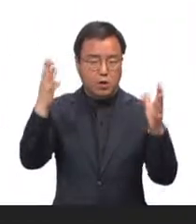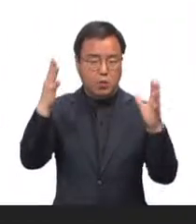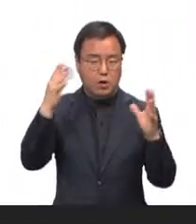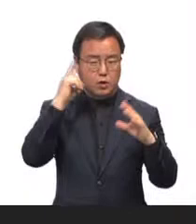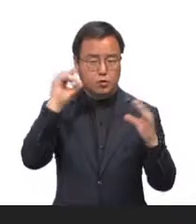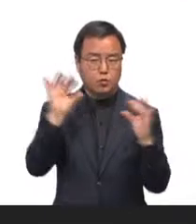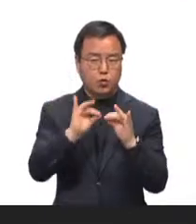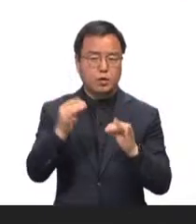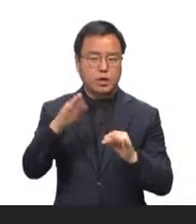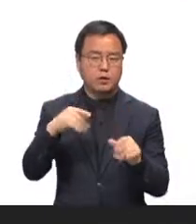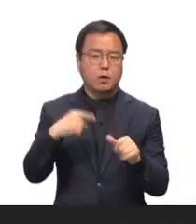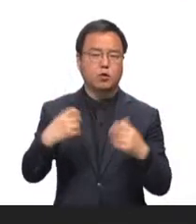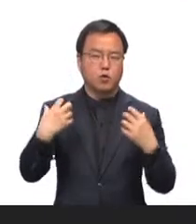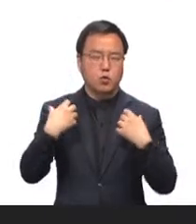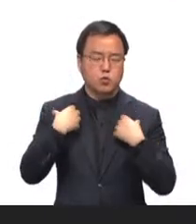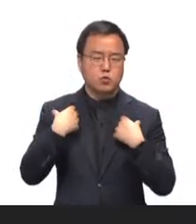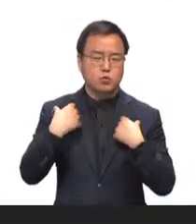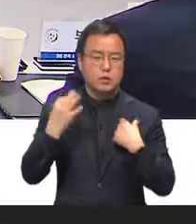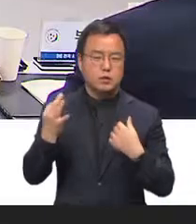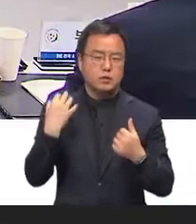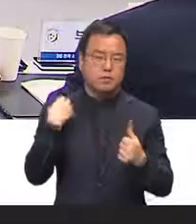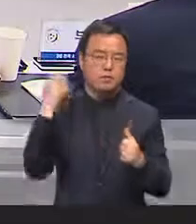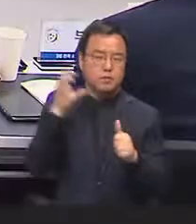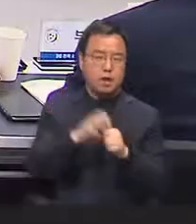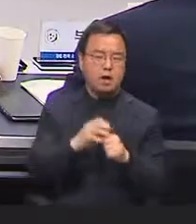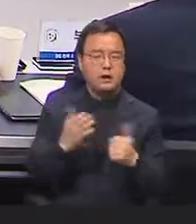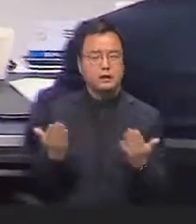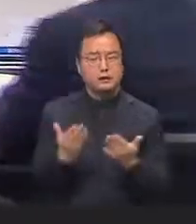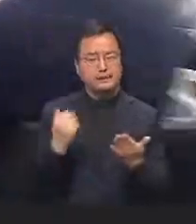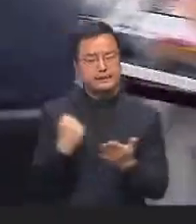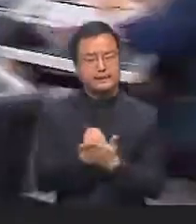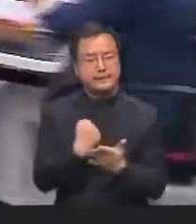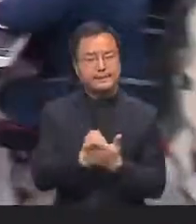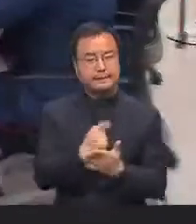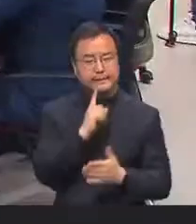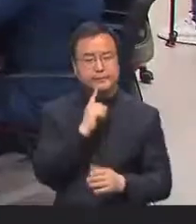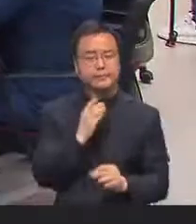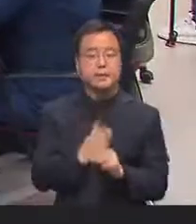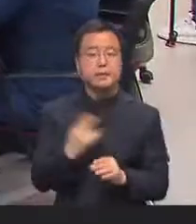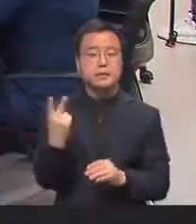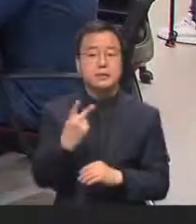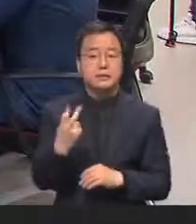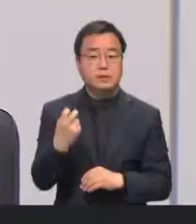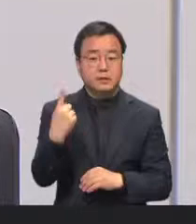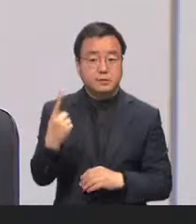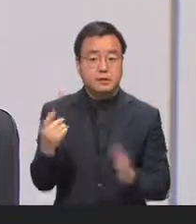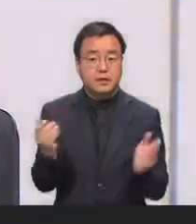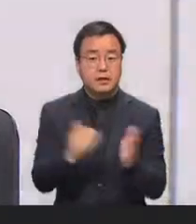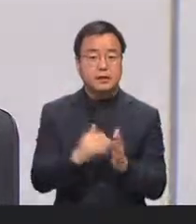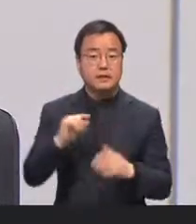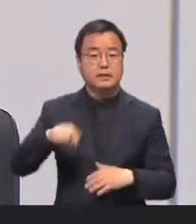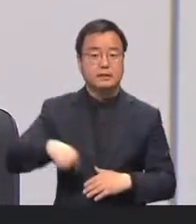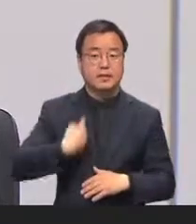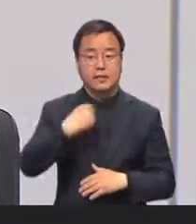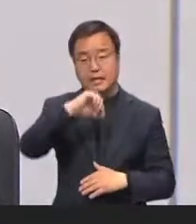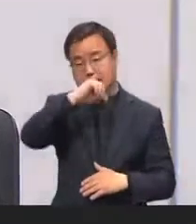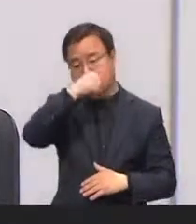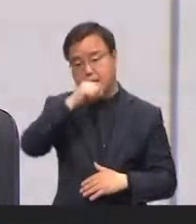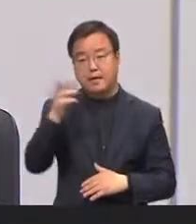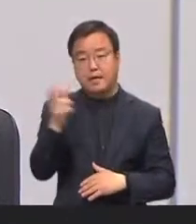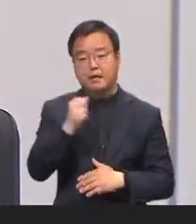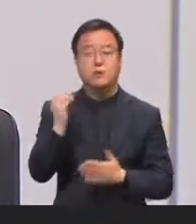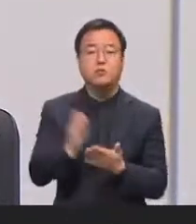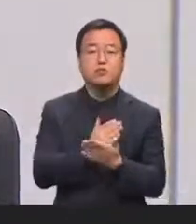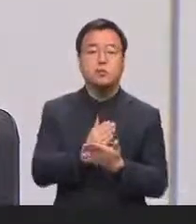부담을 지운 것에 유감을 나타낸 이유입니다 시 도교육감 들은 2021년까지 만 자체 예산으로 재원을 분담